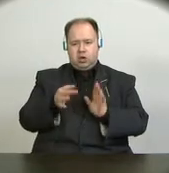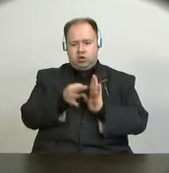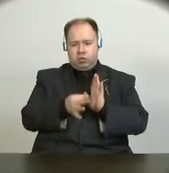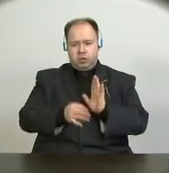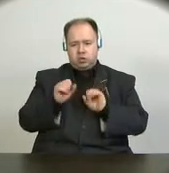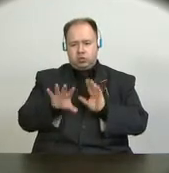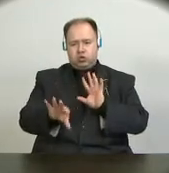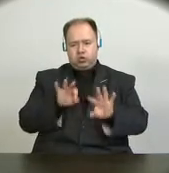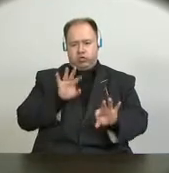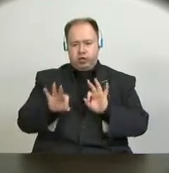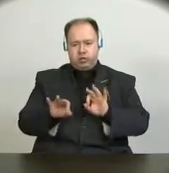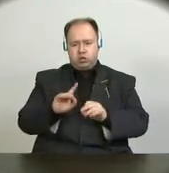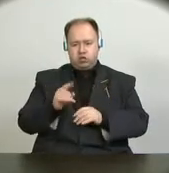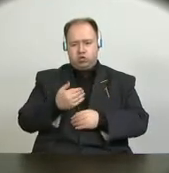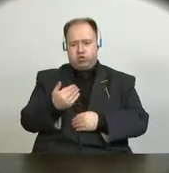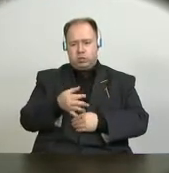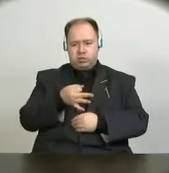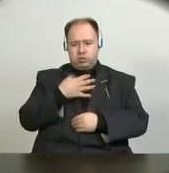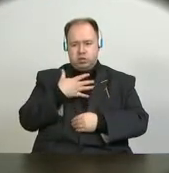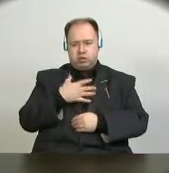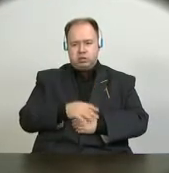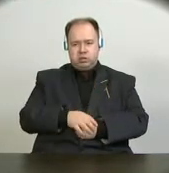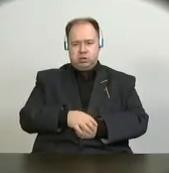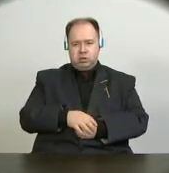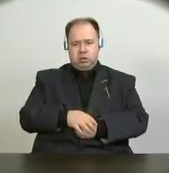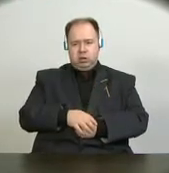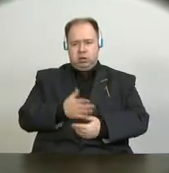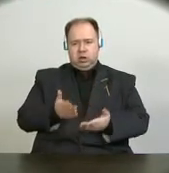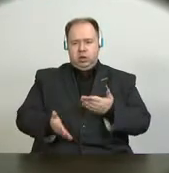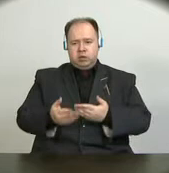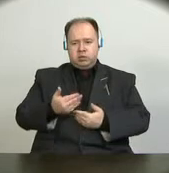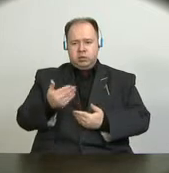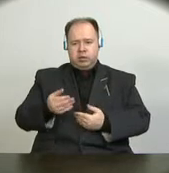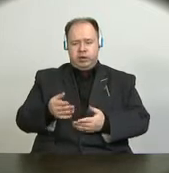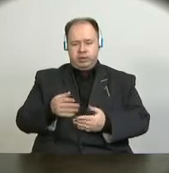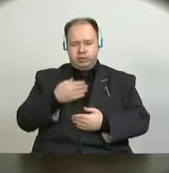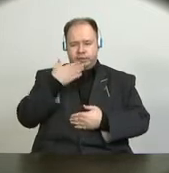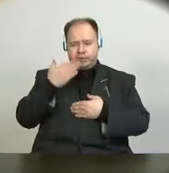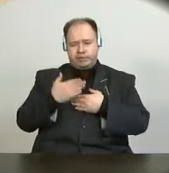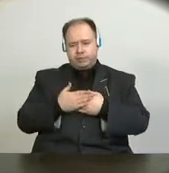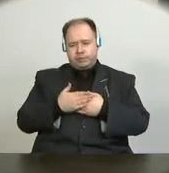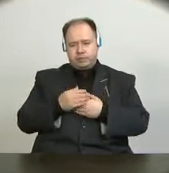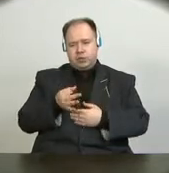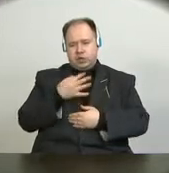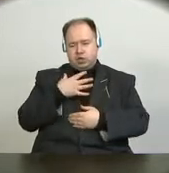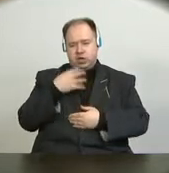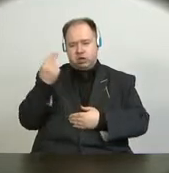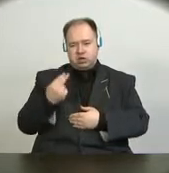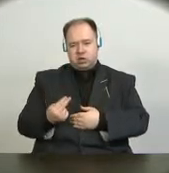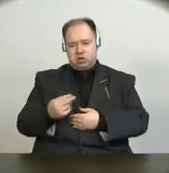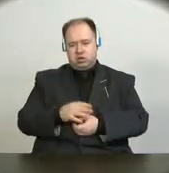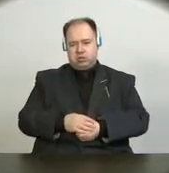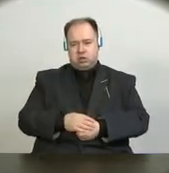выбрать то что близко вам и там если вам ближе изобразительное искусство то соответственно каких